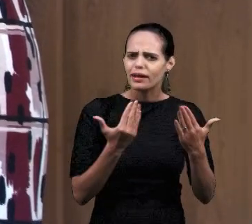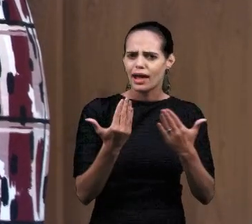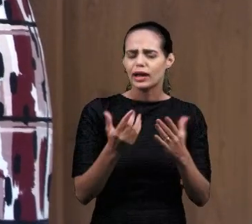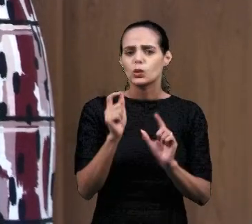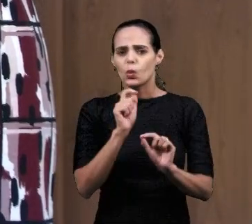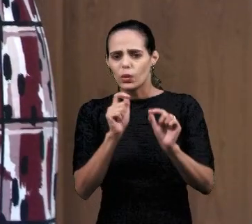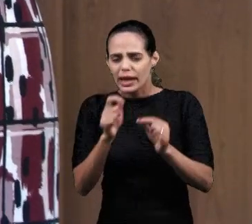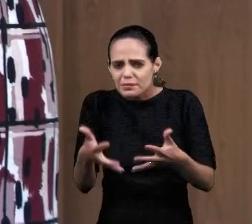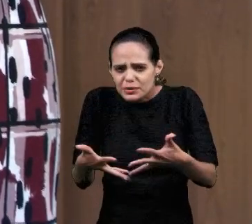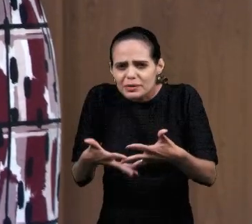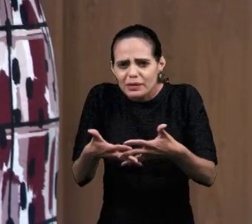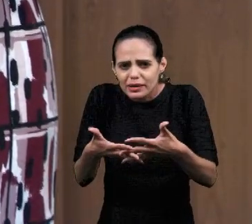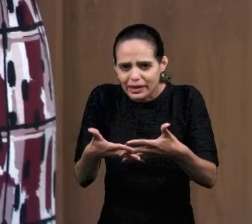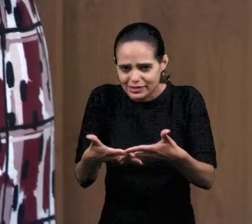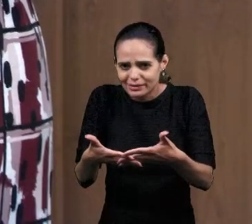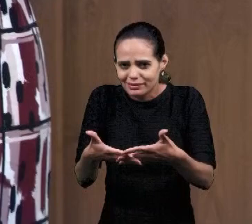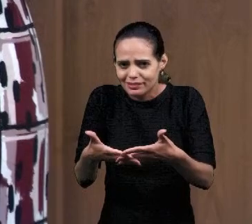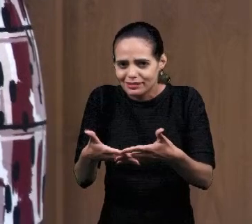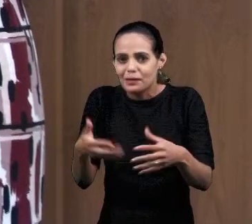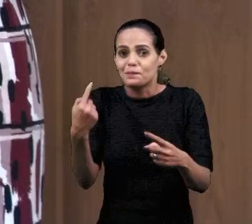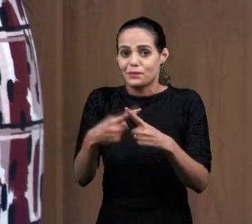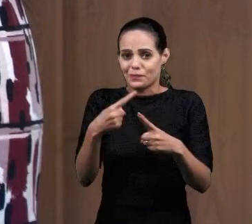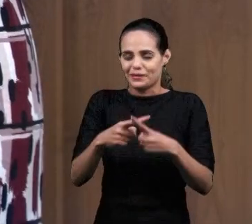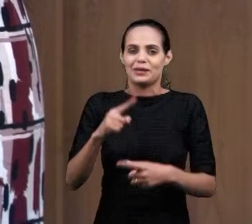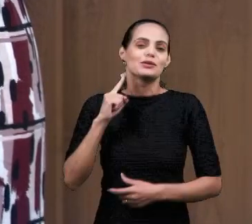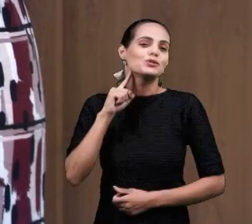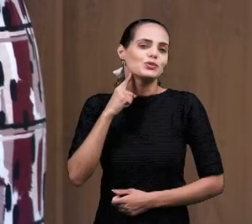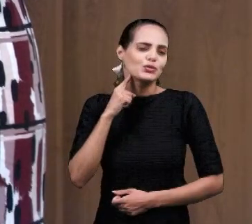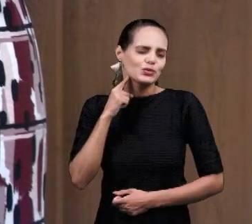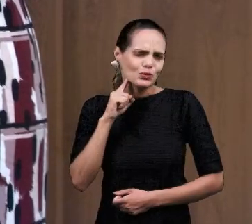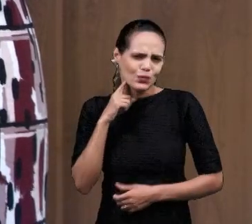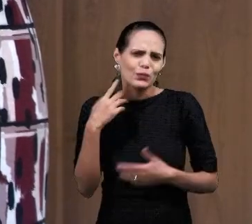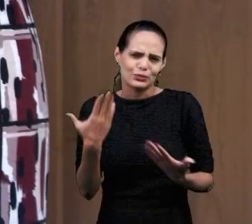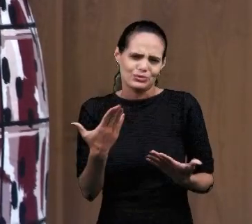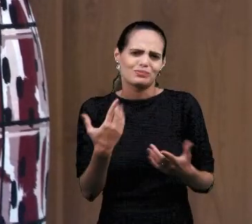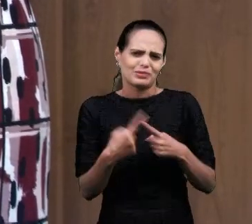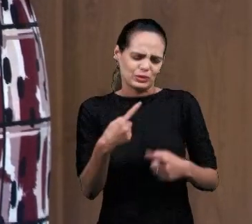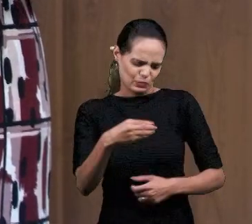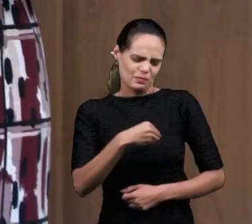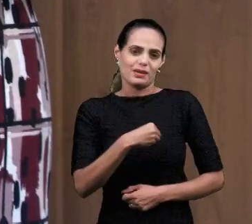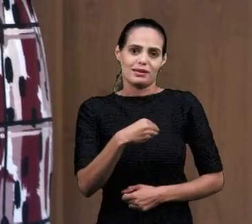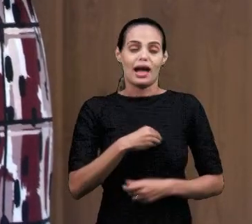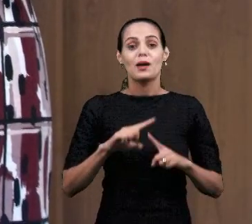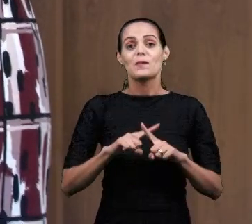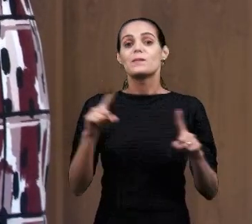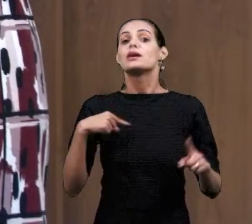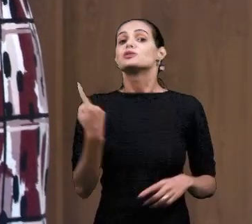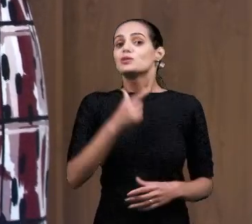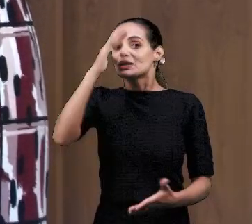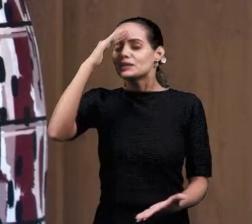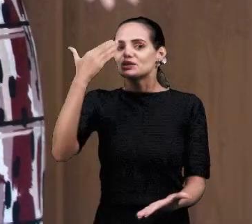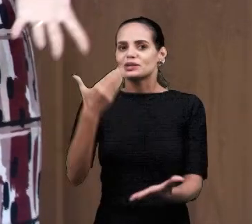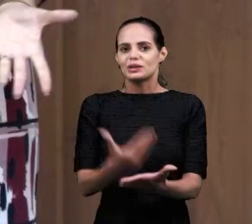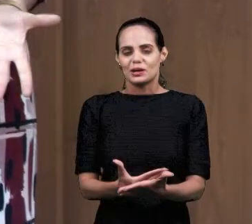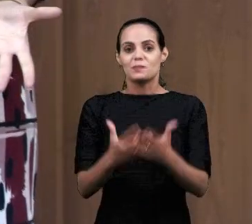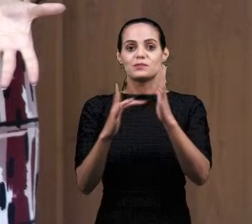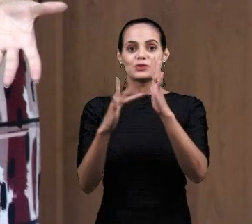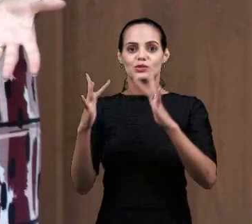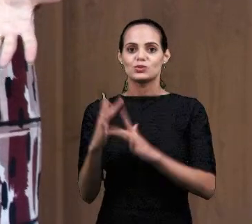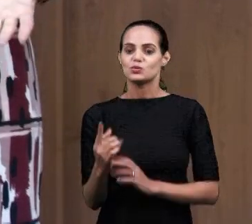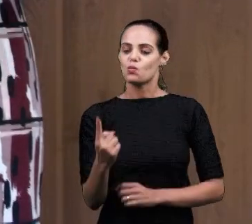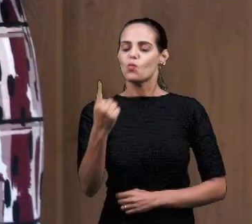Des fois, il est sali à cause du péché. Mais quand nous croyons Jésus comme le seul Sauveur et nous nous repentissons de tous nos